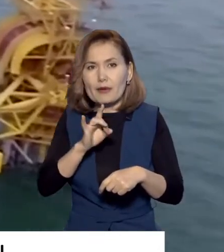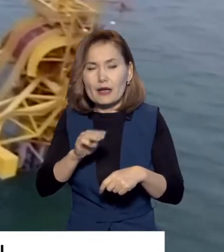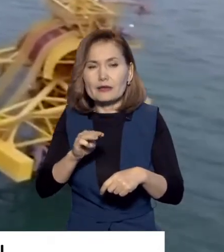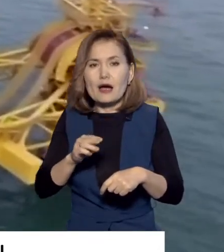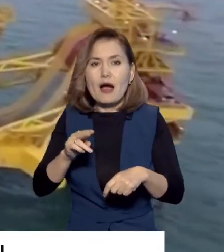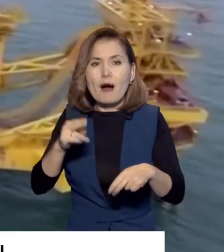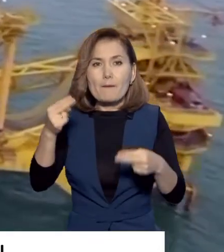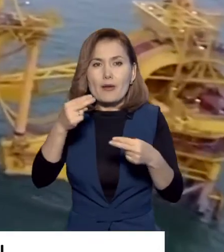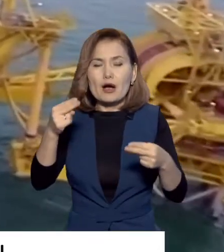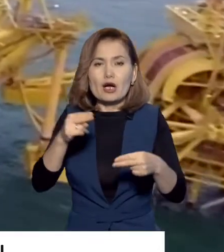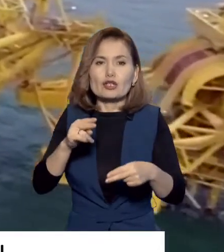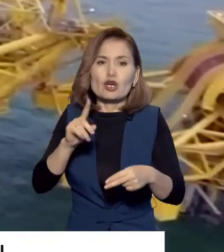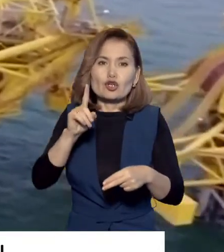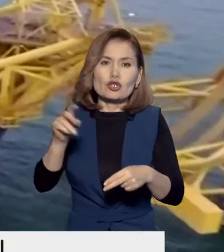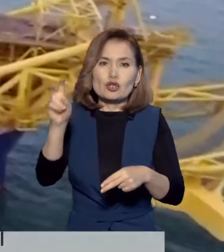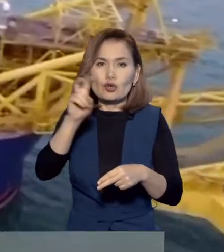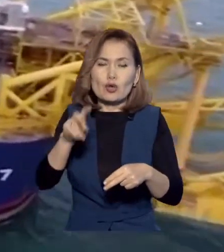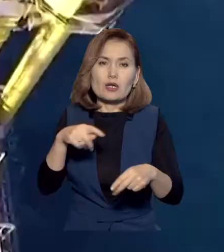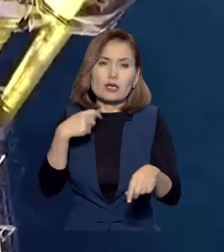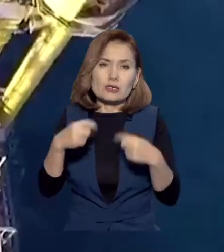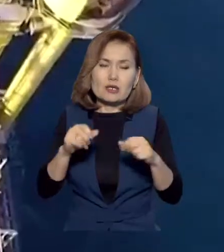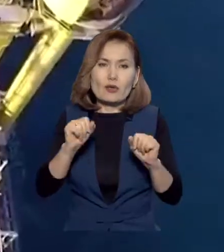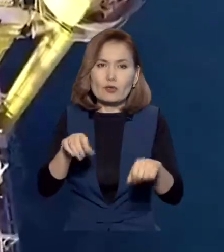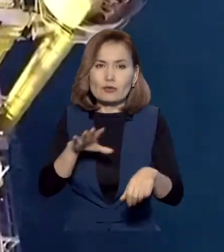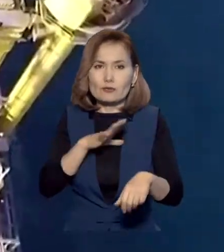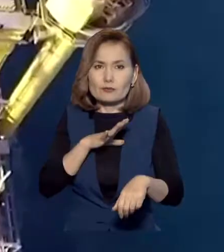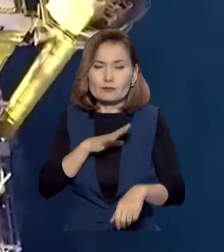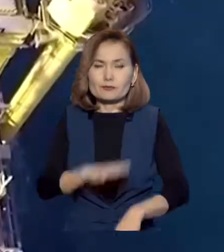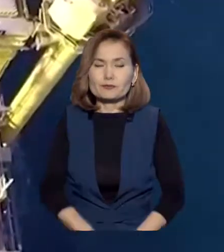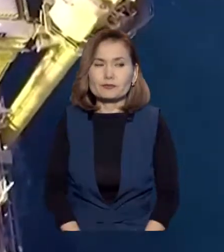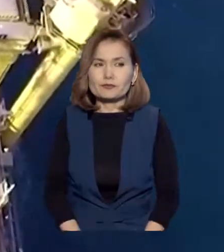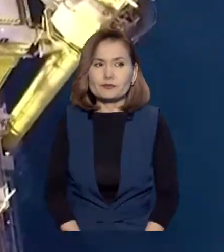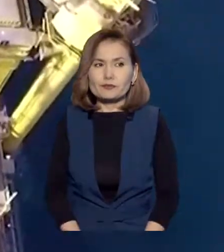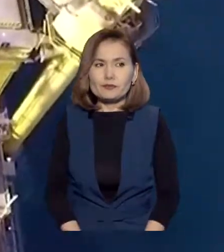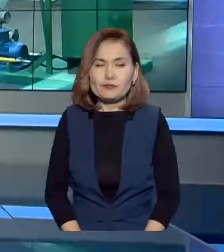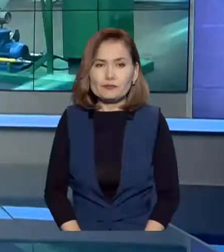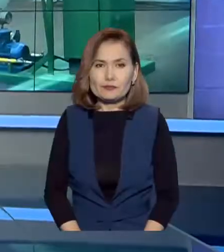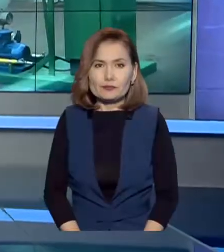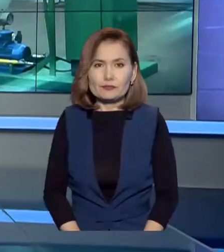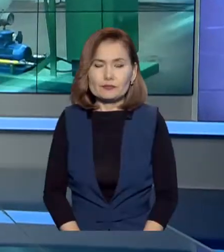бағасы 100 долларға жетуі мүмкін екен жоққа шығармайды.